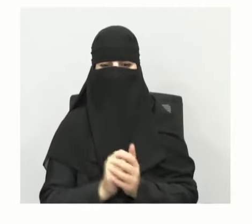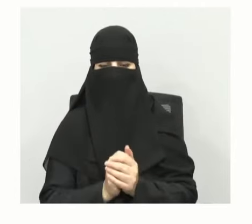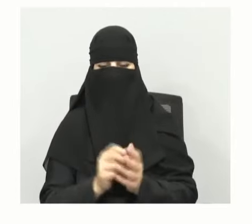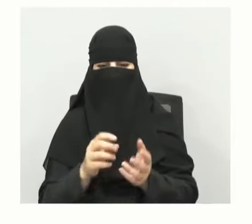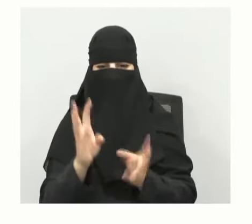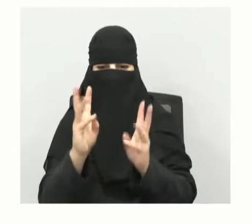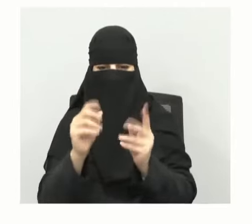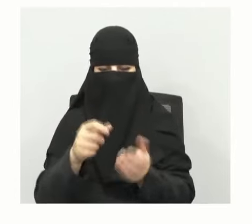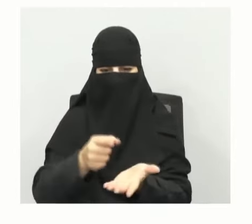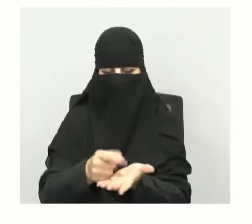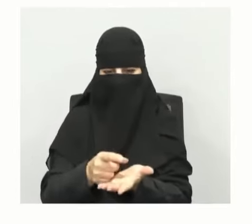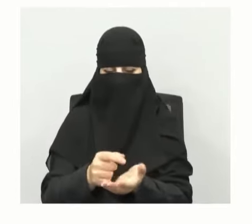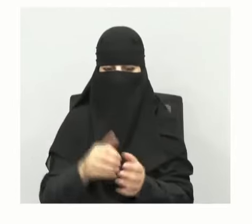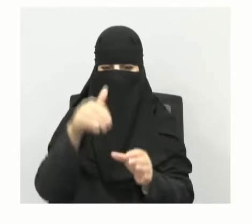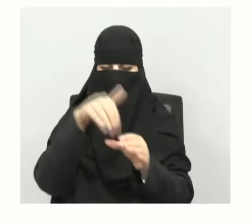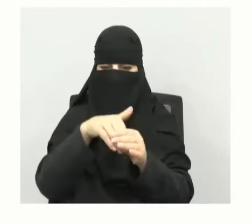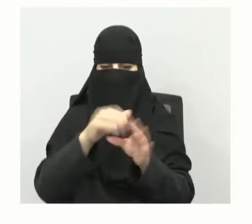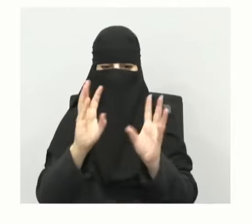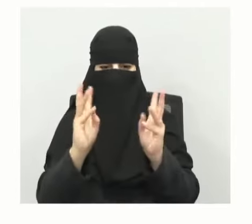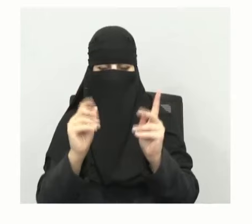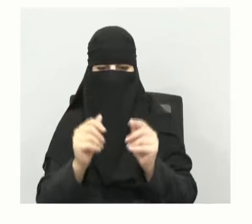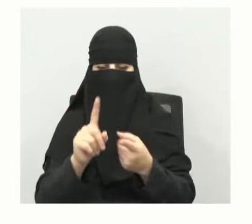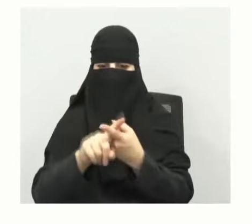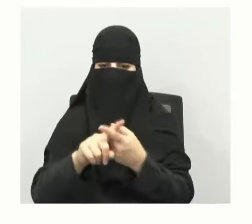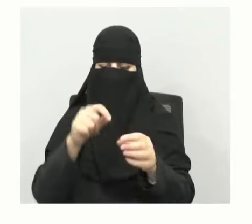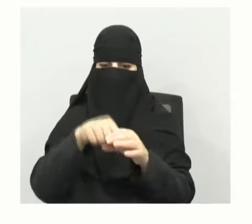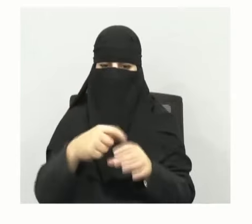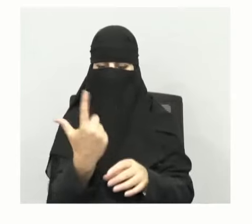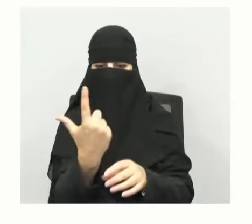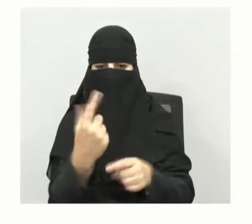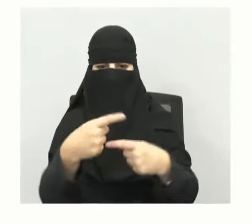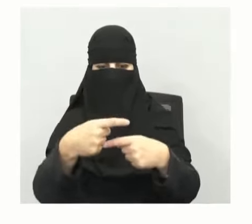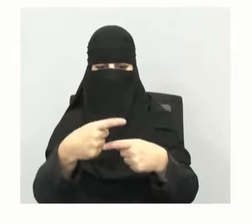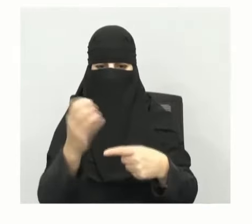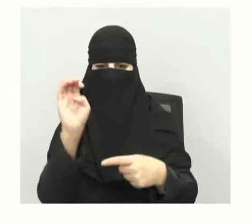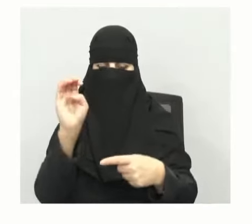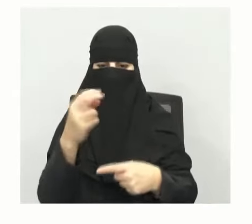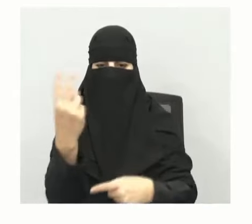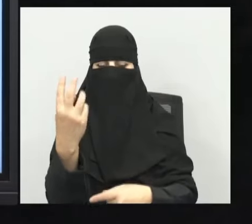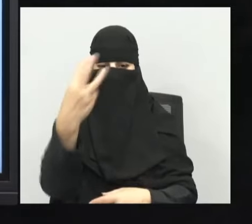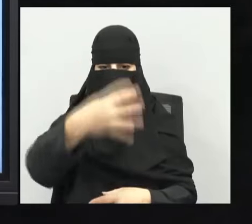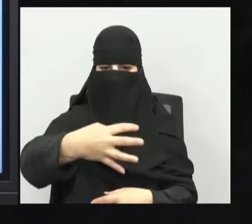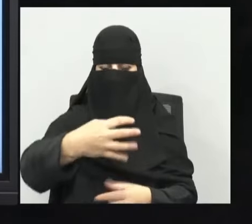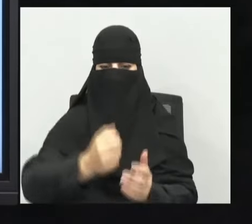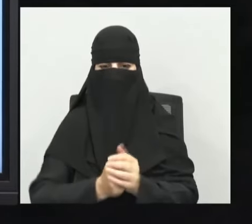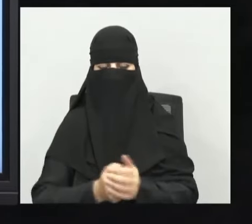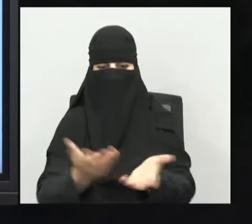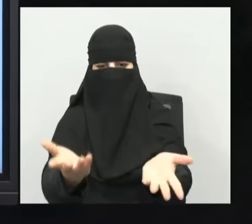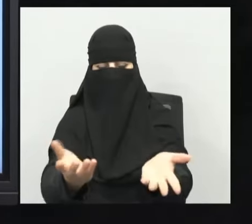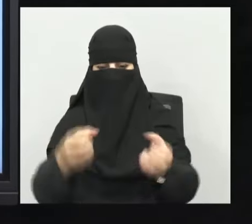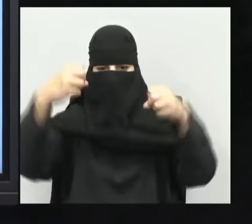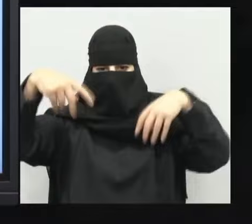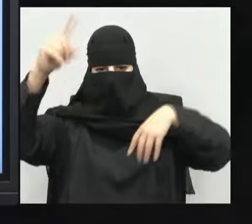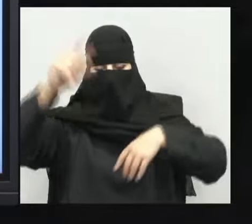مفقود في المدخلات ما هو هذا العدد اللي اذا ضربناه في السبعه يكون الناتج اثنان واربعون تفضلوا